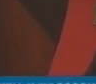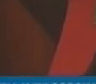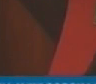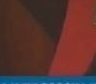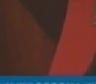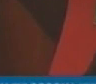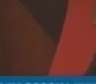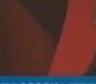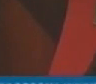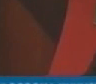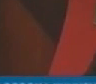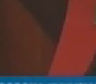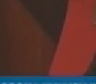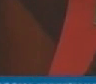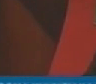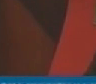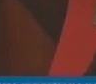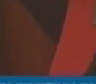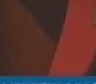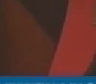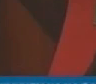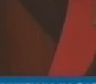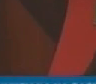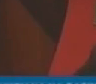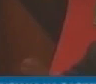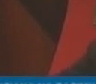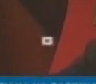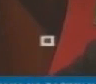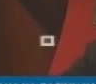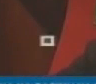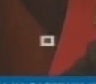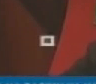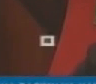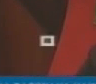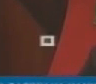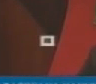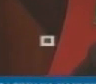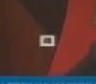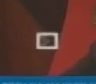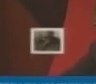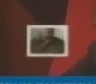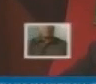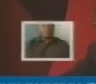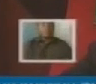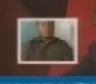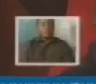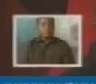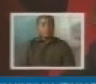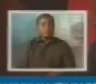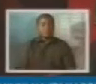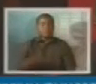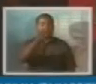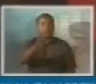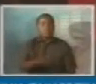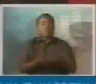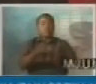nchi yetu na majasiri, wewe angalia tu wanajeshi waliowahi kupoteza maisha yao kwa ajili ya nchi hii. Yeye anazungumza yuko hai, lakini kuna watu wamekufa kuifia